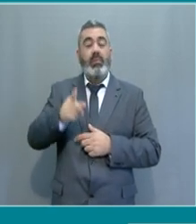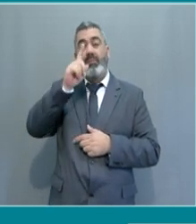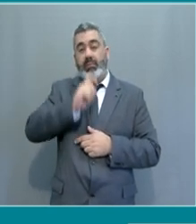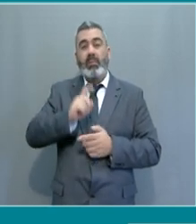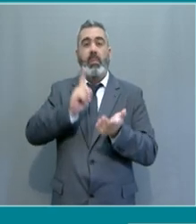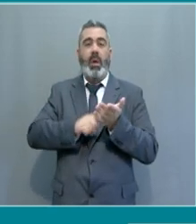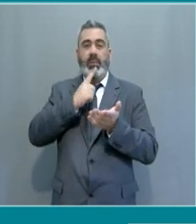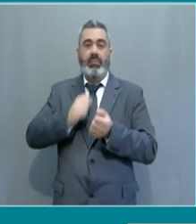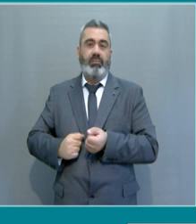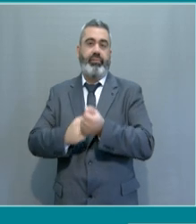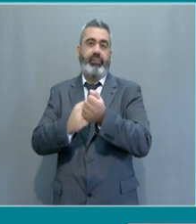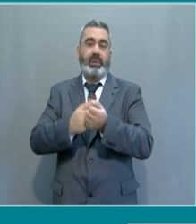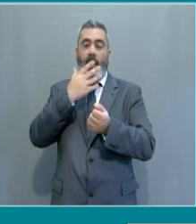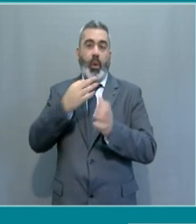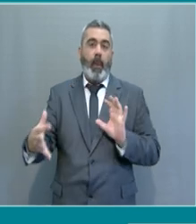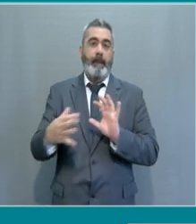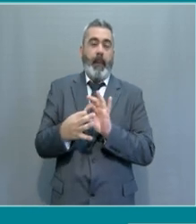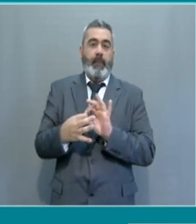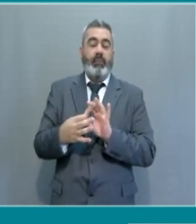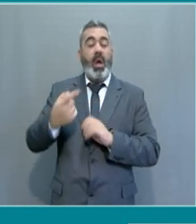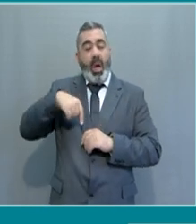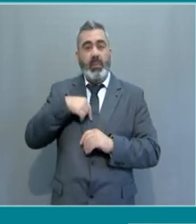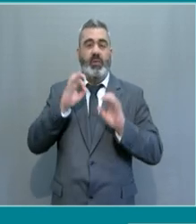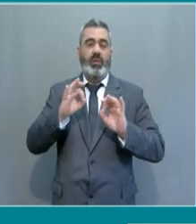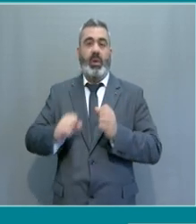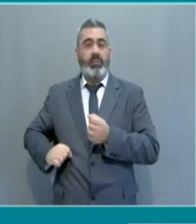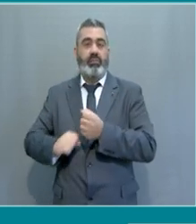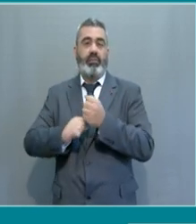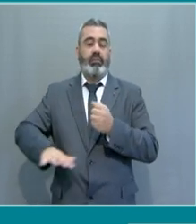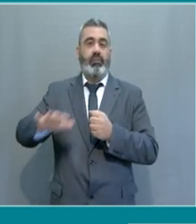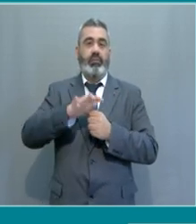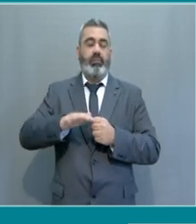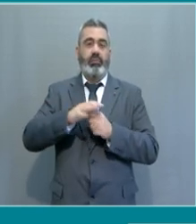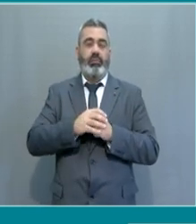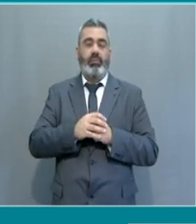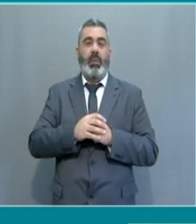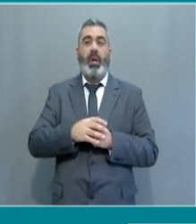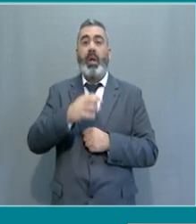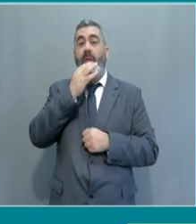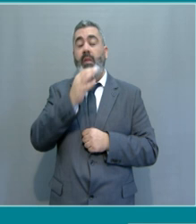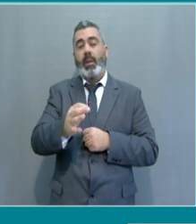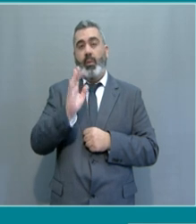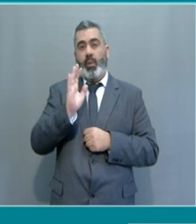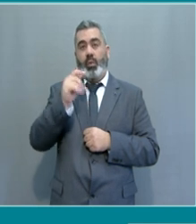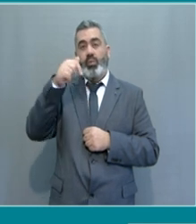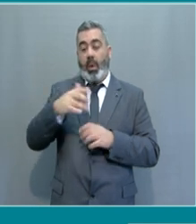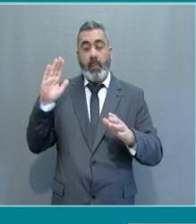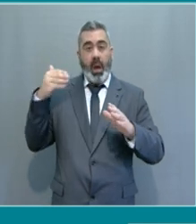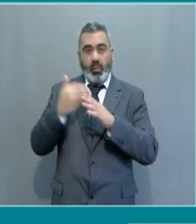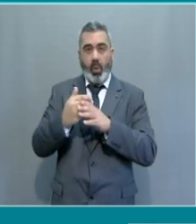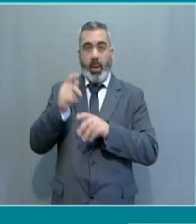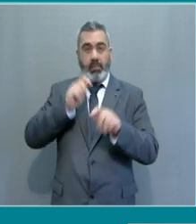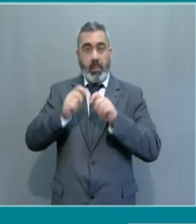περιοχή η οποία είναι κοντά μας. Και θα είμαστε και εμείς κοντά στην περιοχή αυτή. Δεν θα τρέξω τις ενέργειες που έχουμε